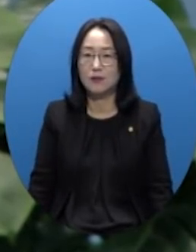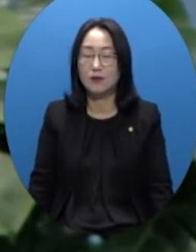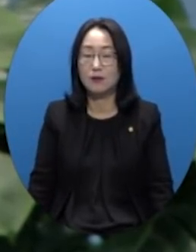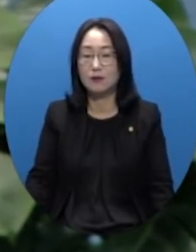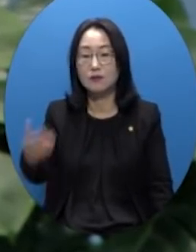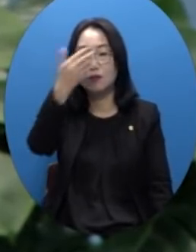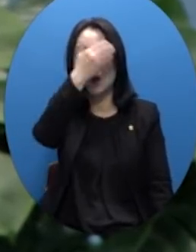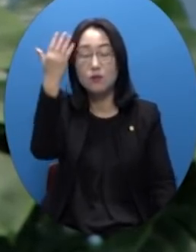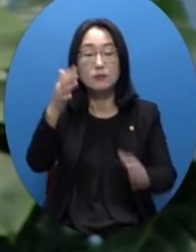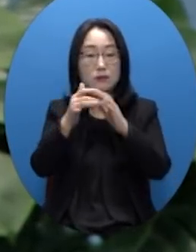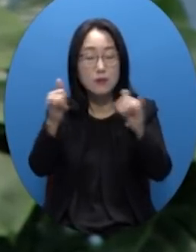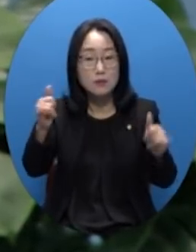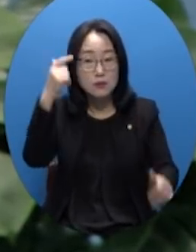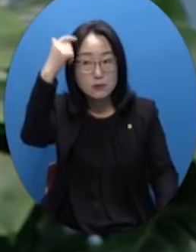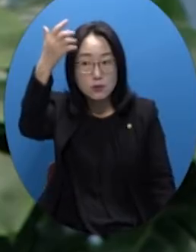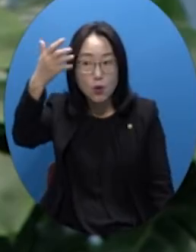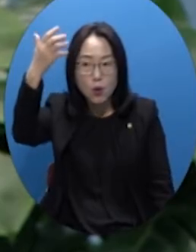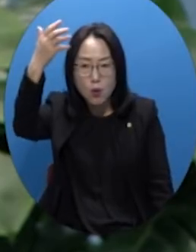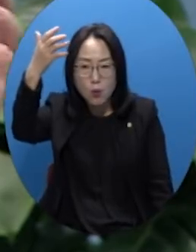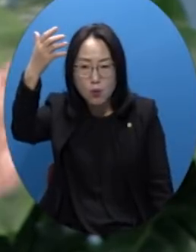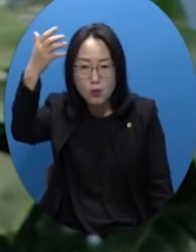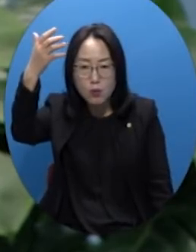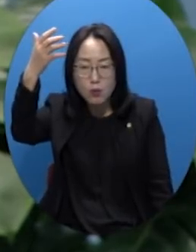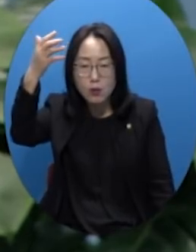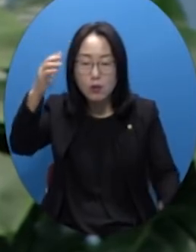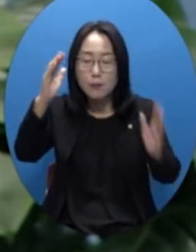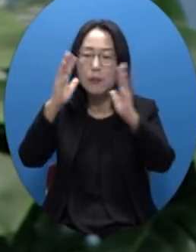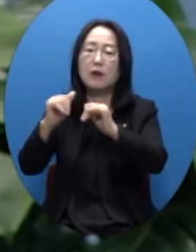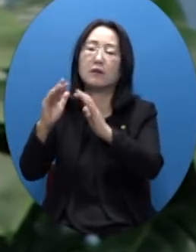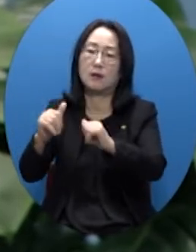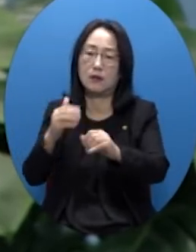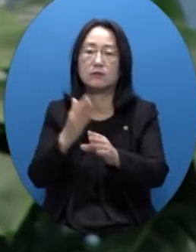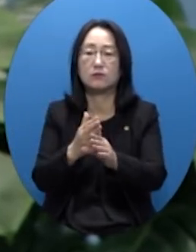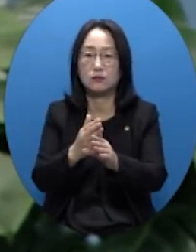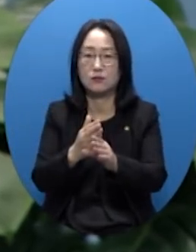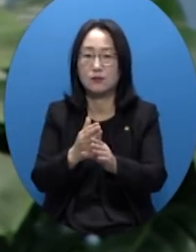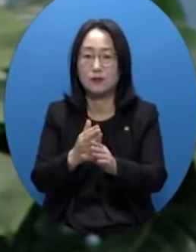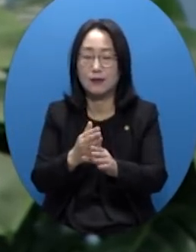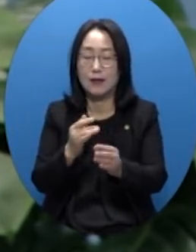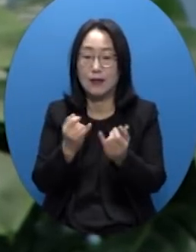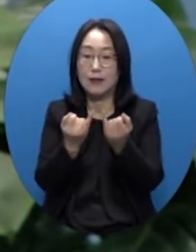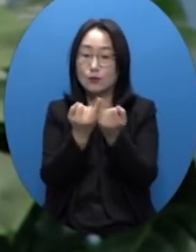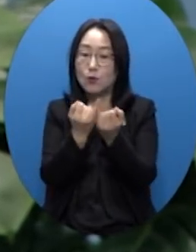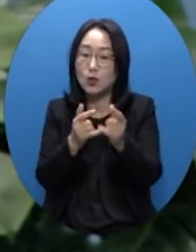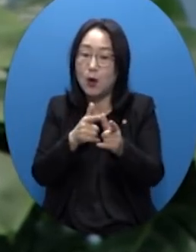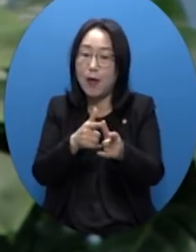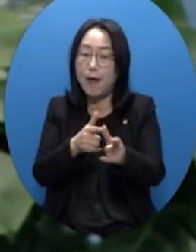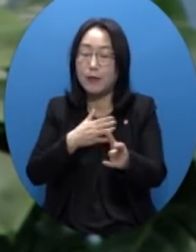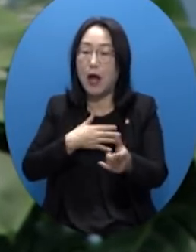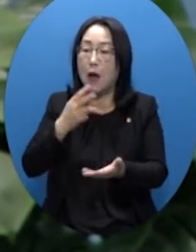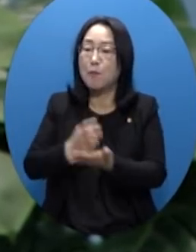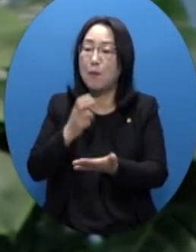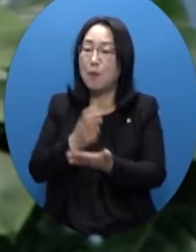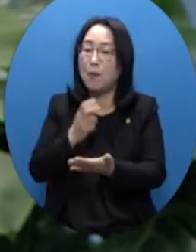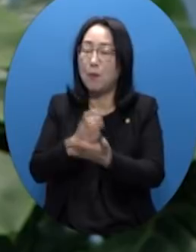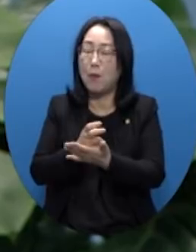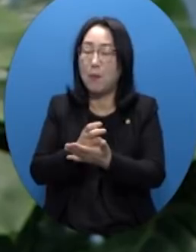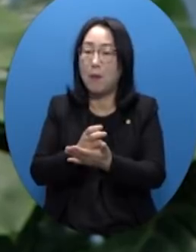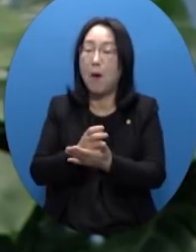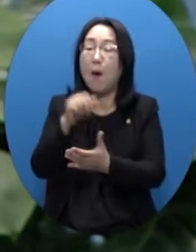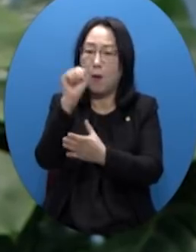젊은이들의 영혼을 파괴합니다 자기들 그 동성애를 합법화하게 해서 자꾸 볼 만들어서